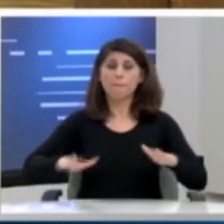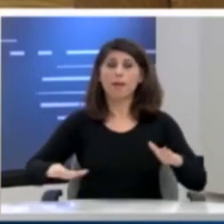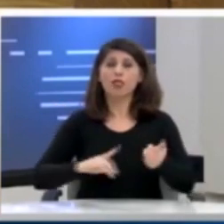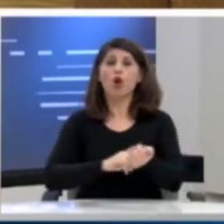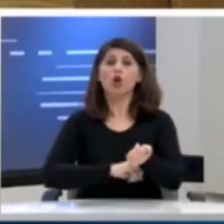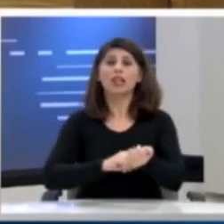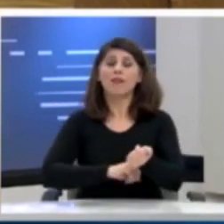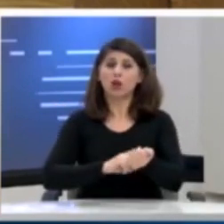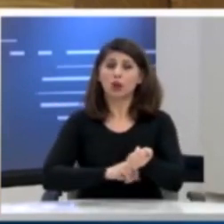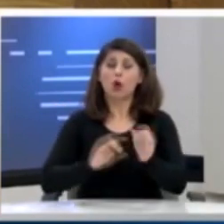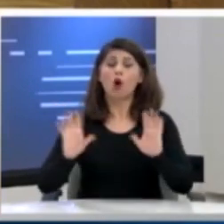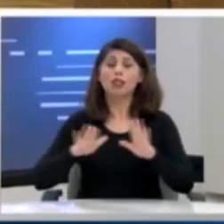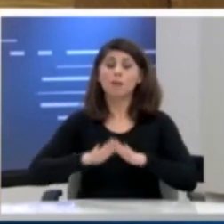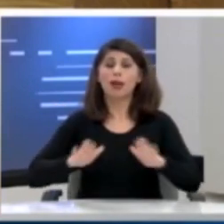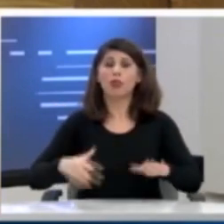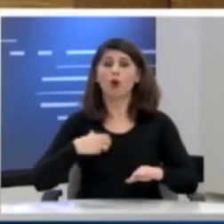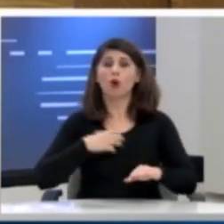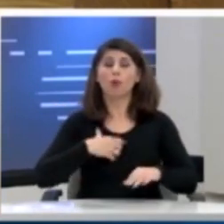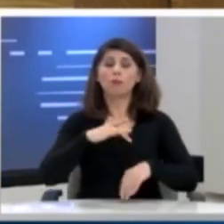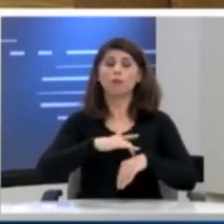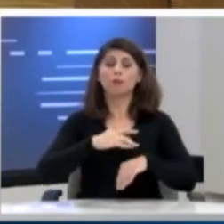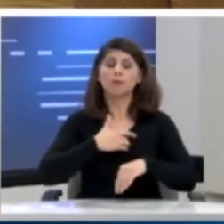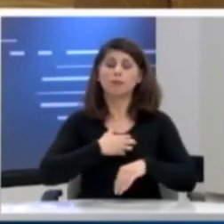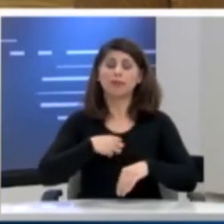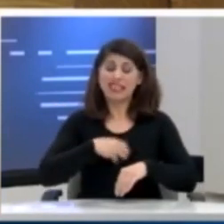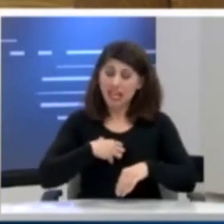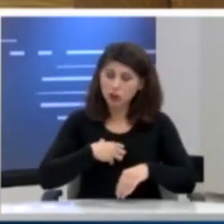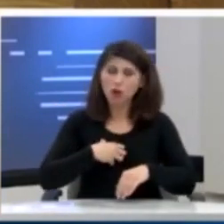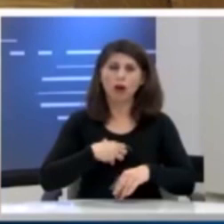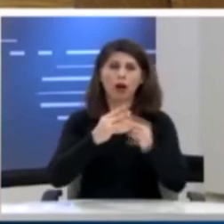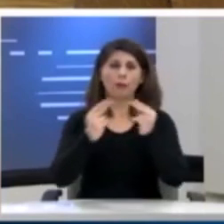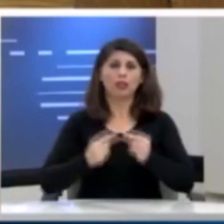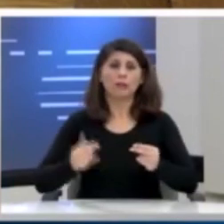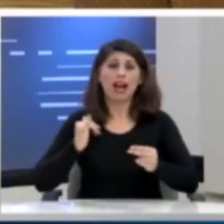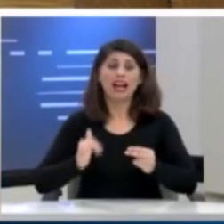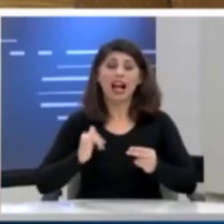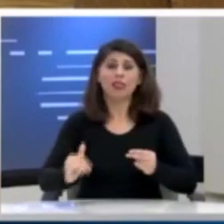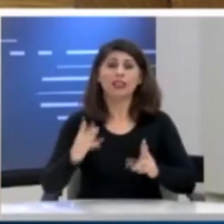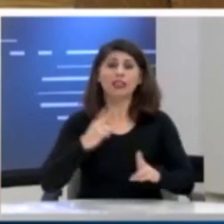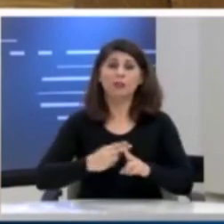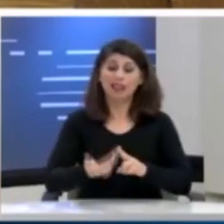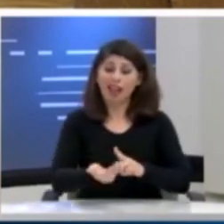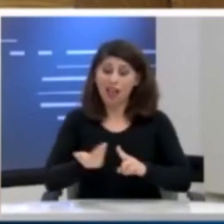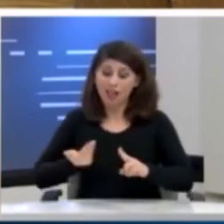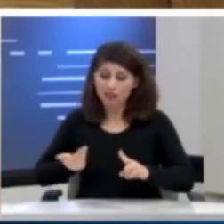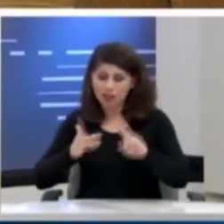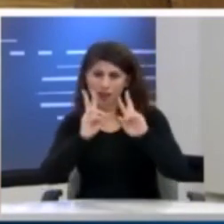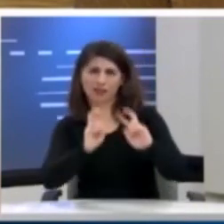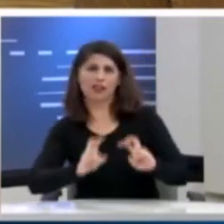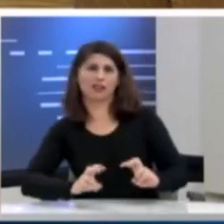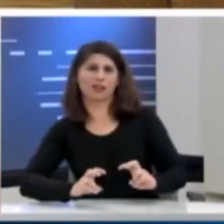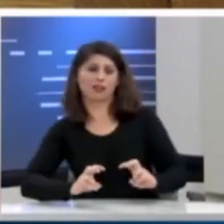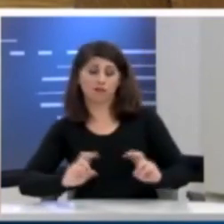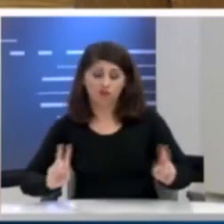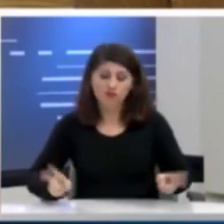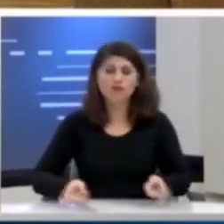παιδονευρολόγο, χωρίς παιδοψυχίατρο, με αποτέλεσμα να καθυστερεί σημαντικά η έγκαιρη εξέταση